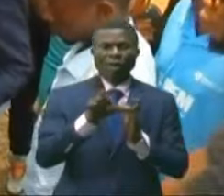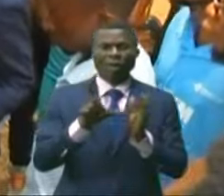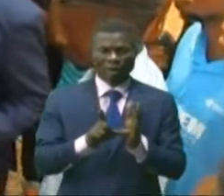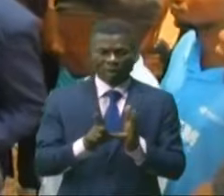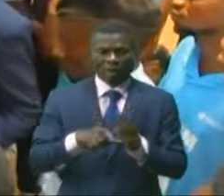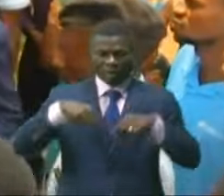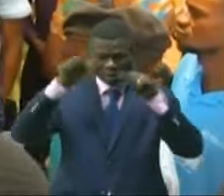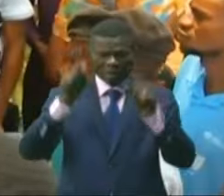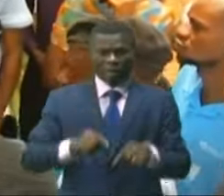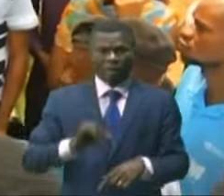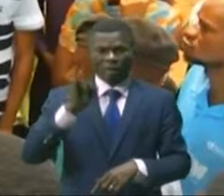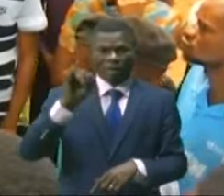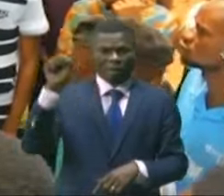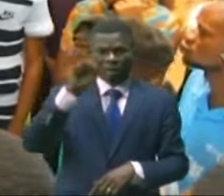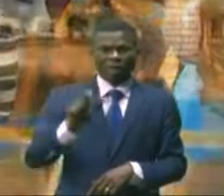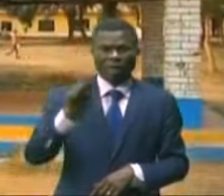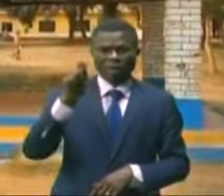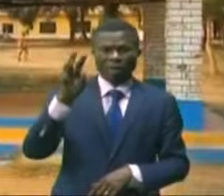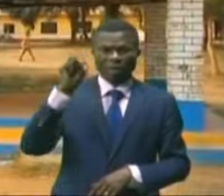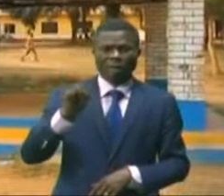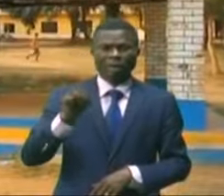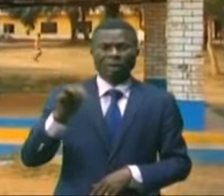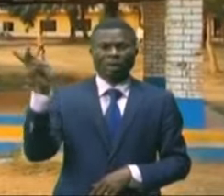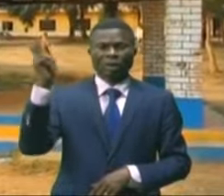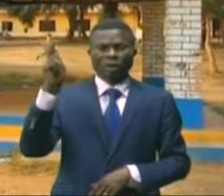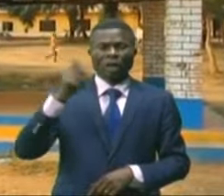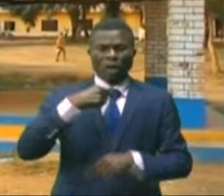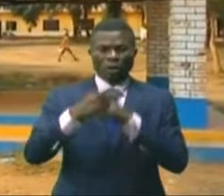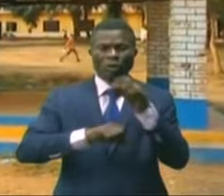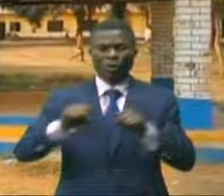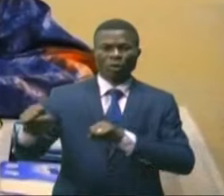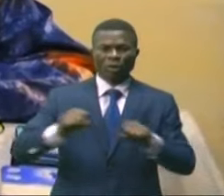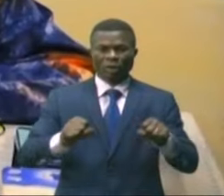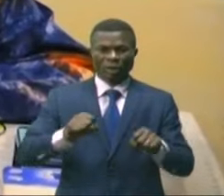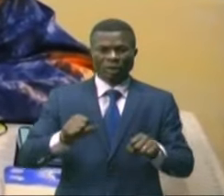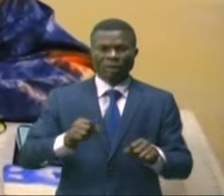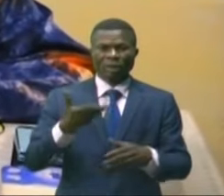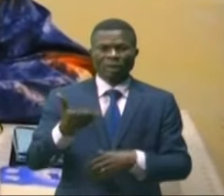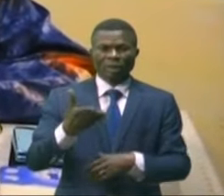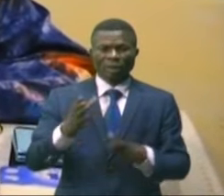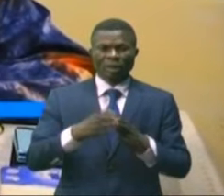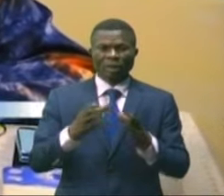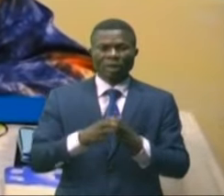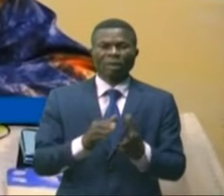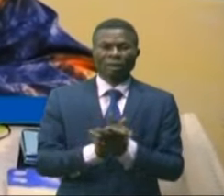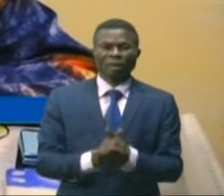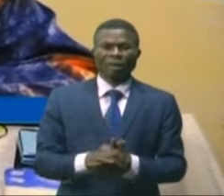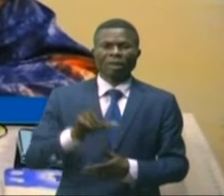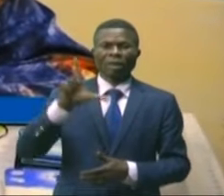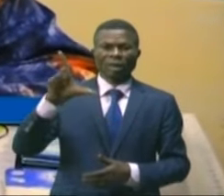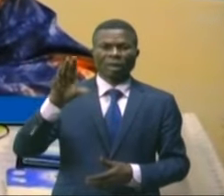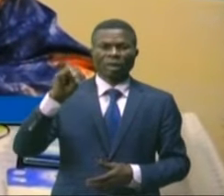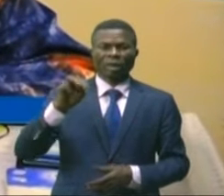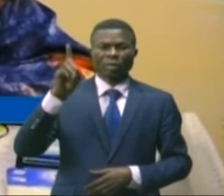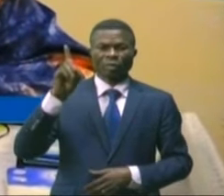cours, l'ISTEM Tchikapa démarre aujourd'hui les examens de la grande session. Avec le système LMD,